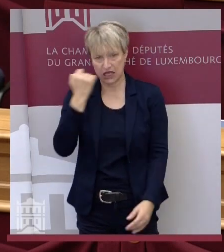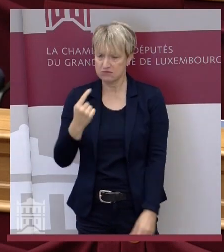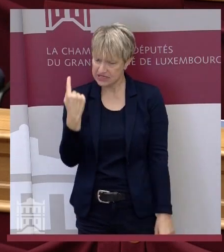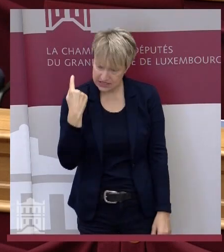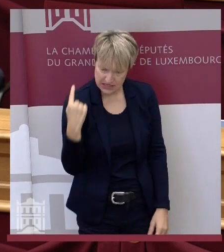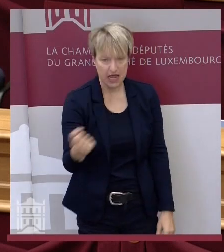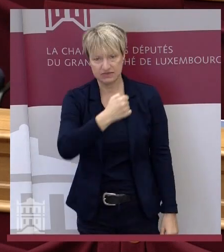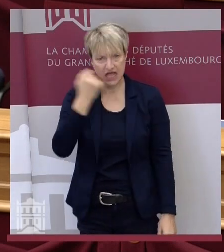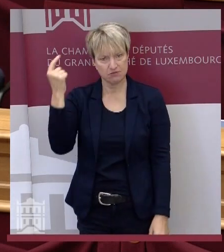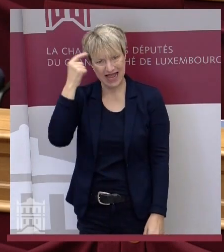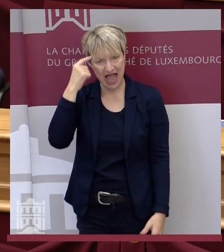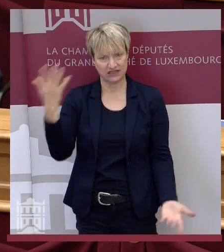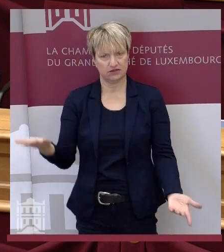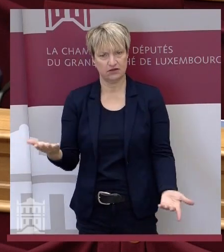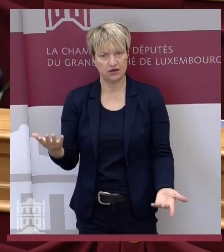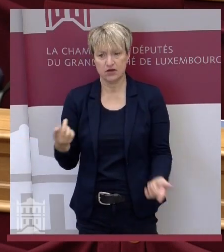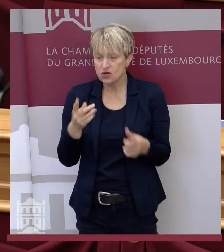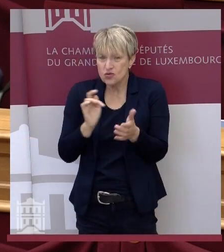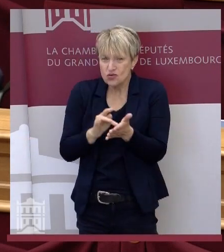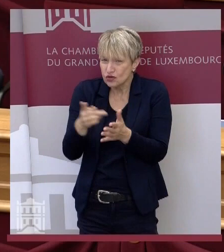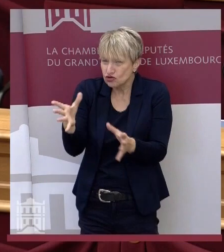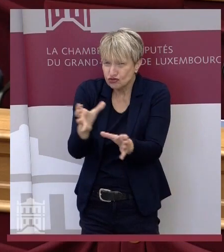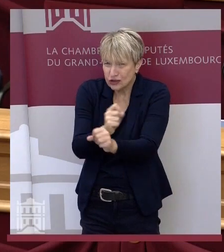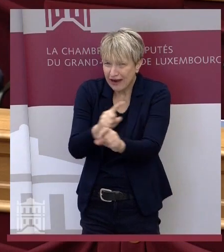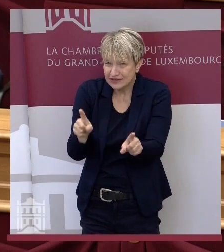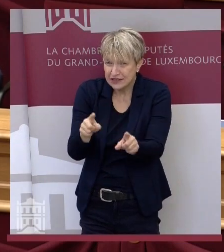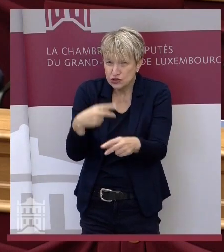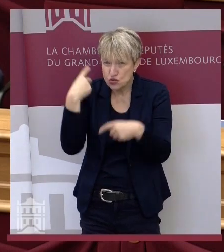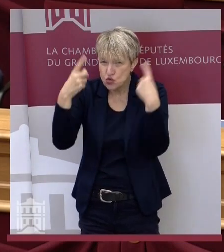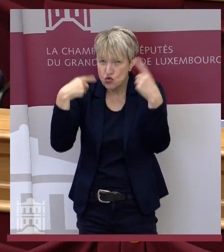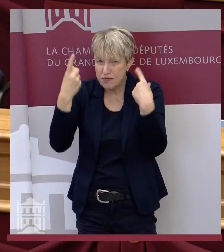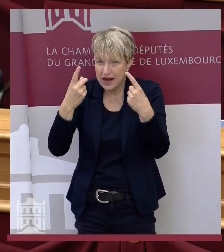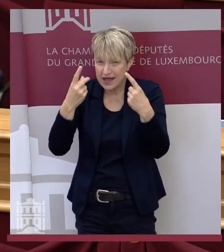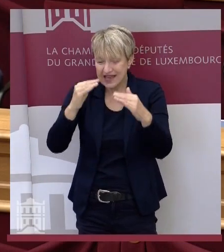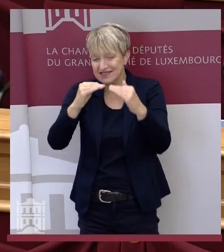ein differenziert, eine politisch klare Analyse zu machen, um die höflich rüberzubringen. So nicht mehr.